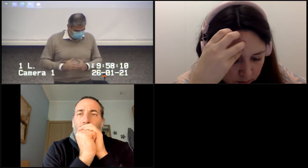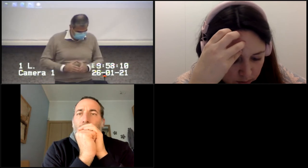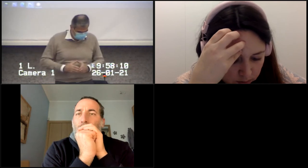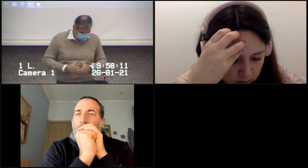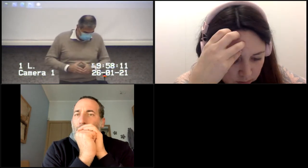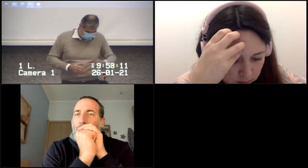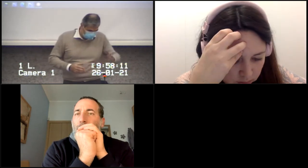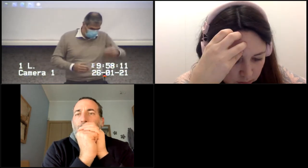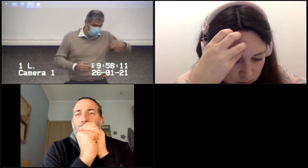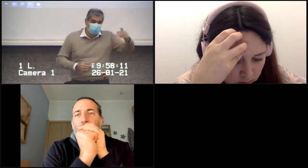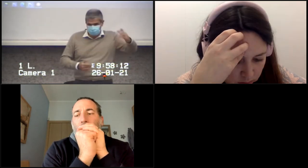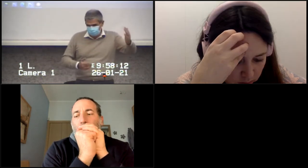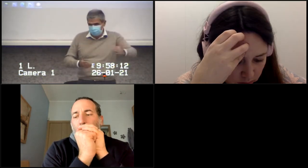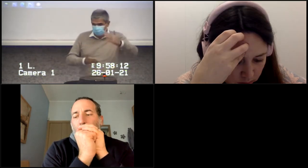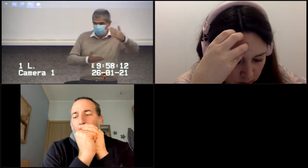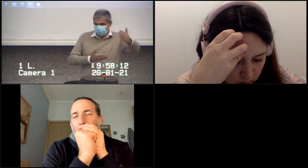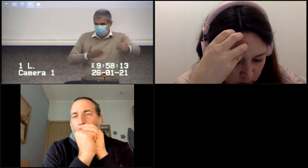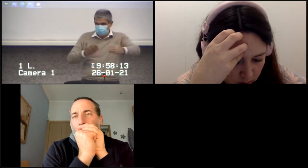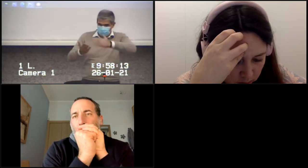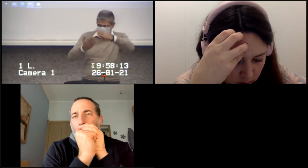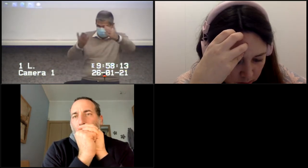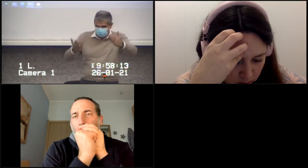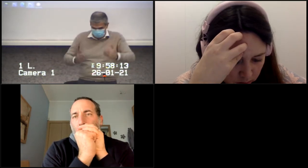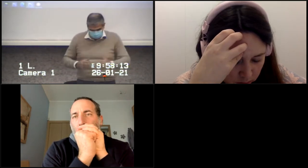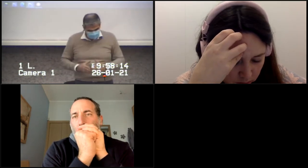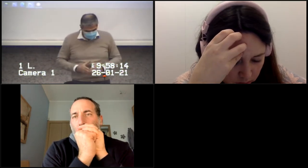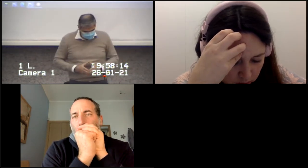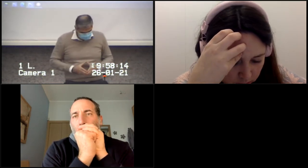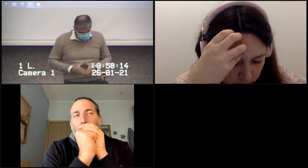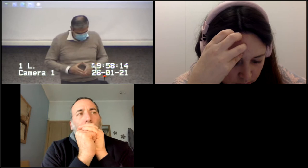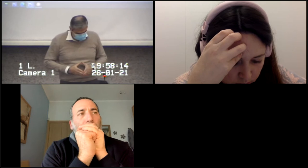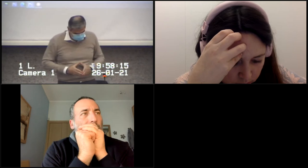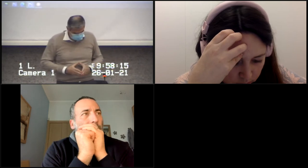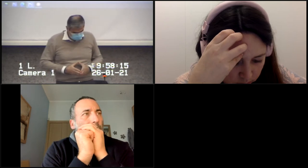adesso dal PIMA, che in ogni caso saremmo noi favorevoli nell'ottica